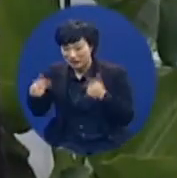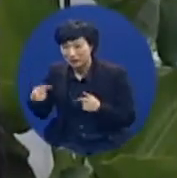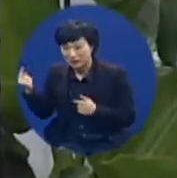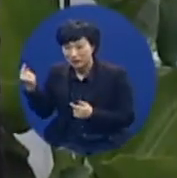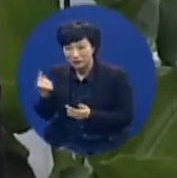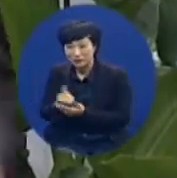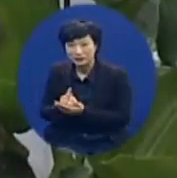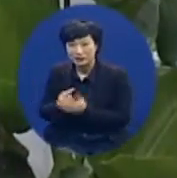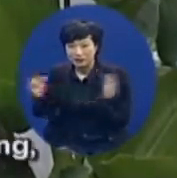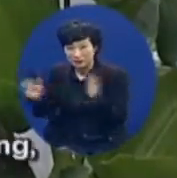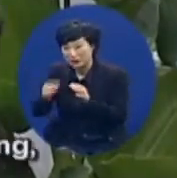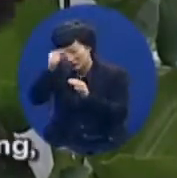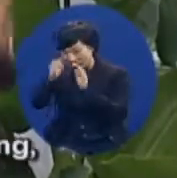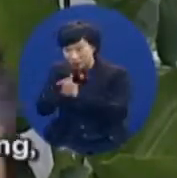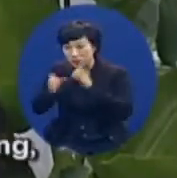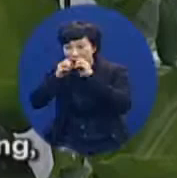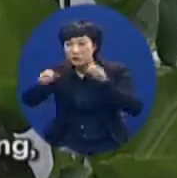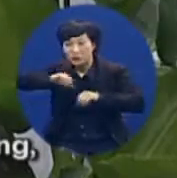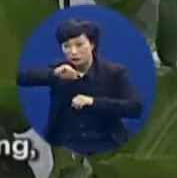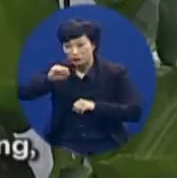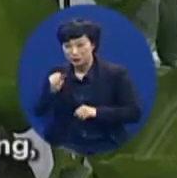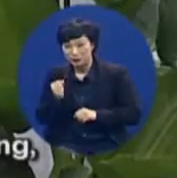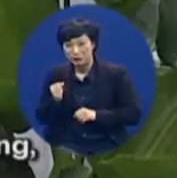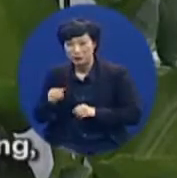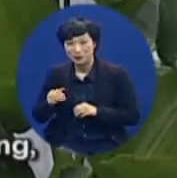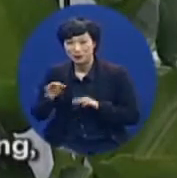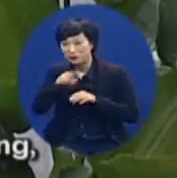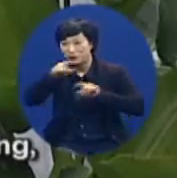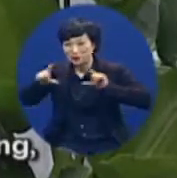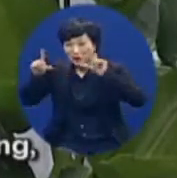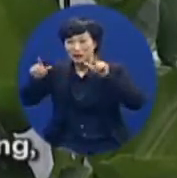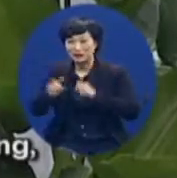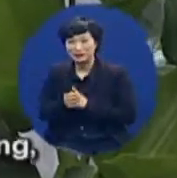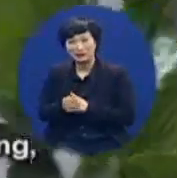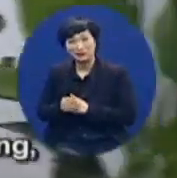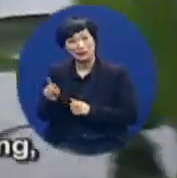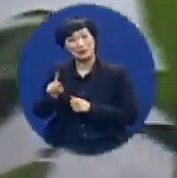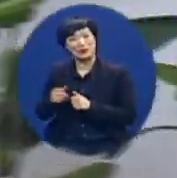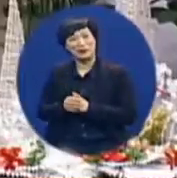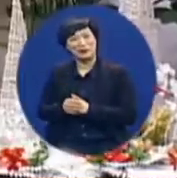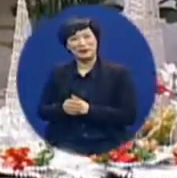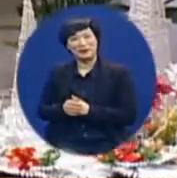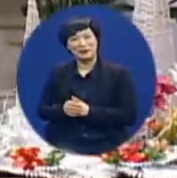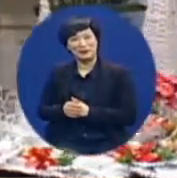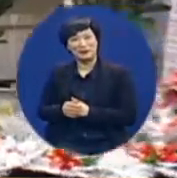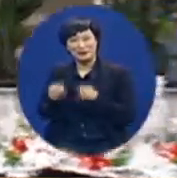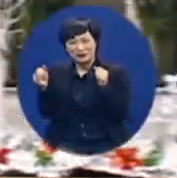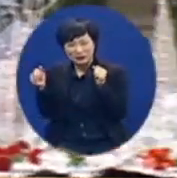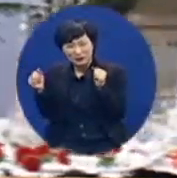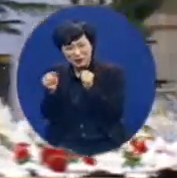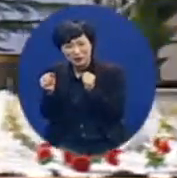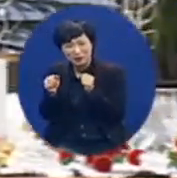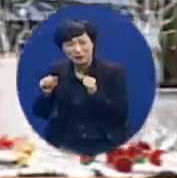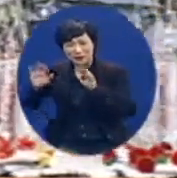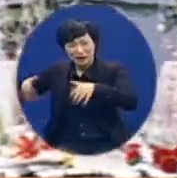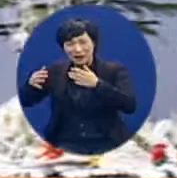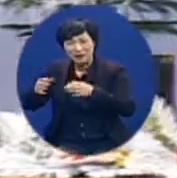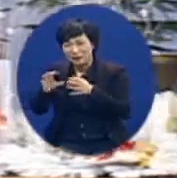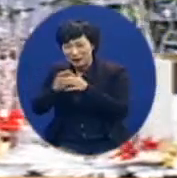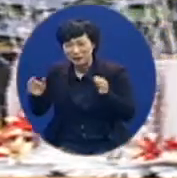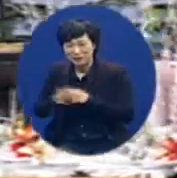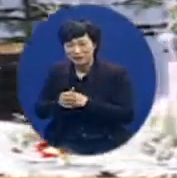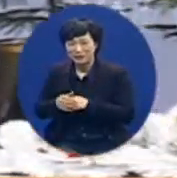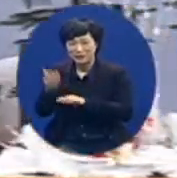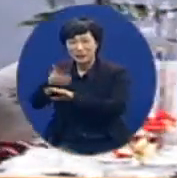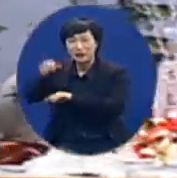기도하지 전도하지 순종하지 주일날은 아주 뭐 낙에 비치던 얼음었던 한번 가보지고 교회